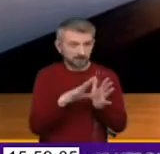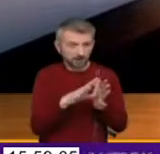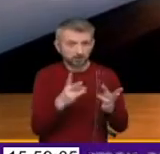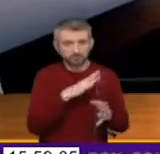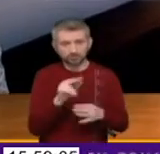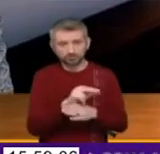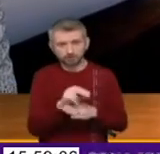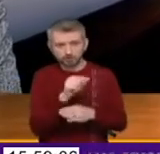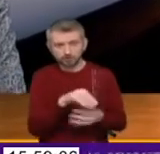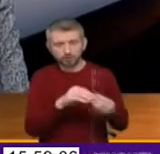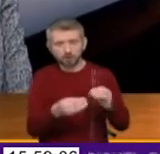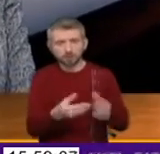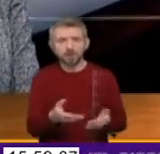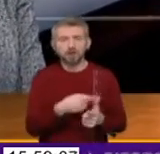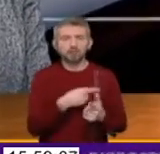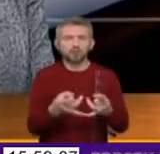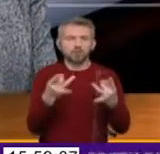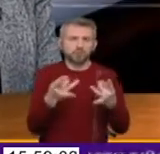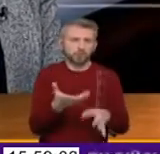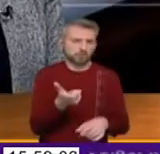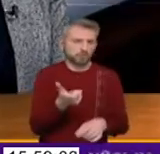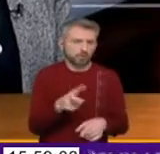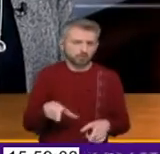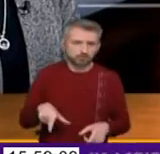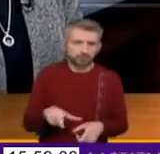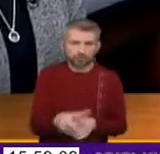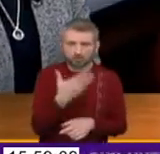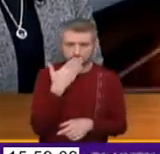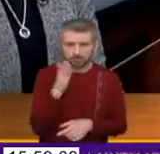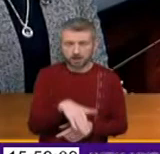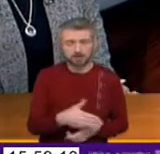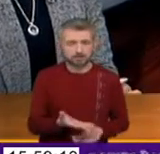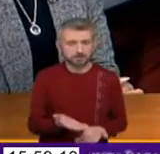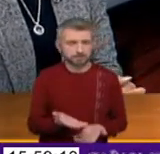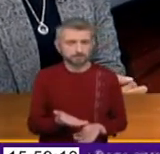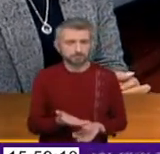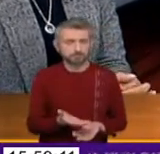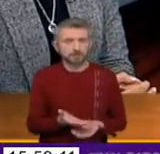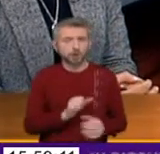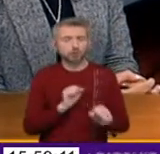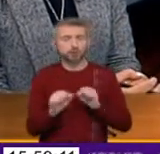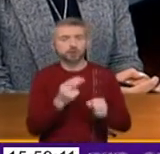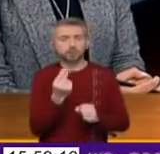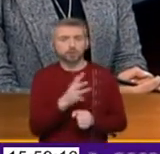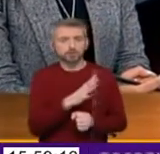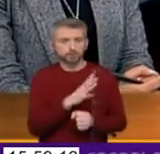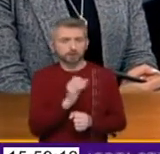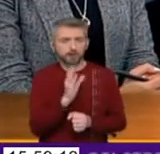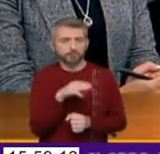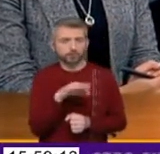було усунути ці проблеми, або просто дуже погане дорожнє покриття. Розпорядником коштів був